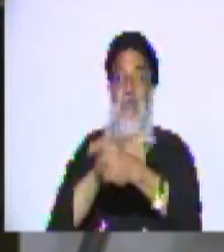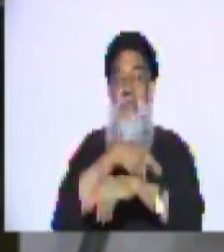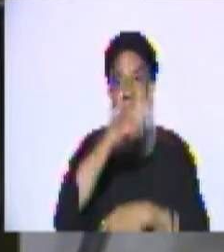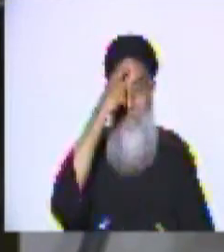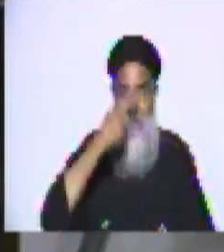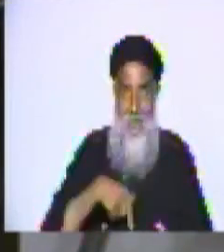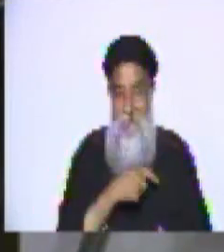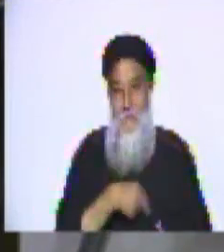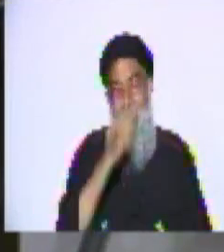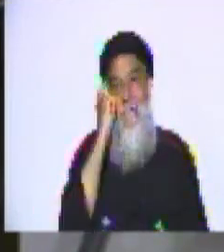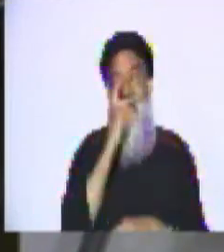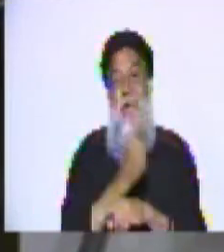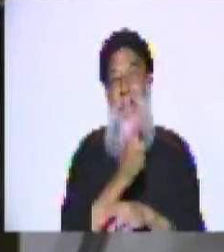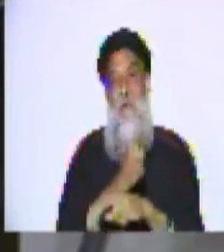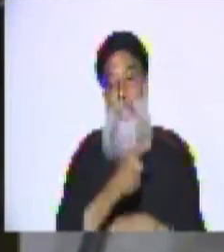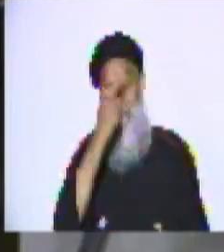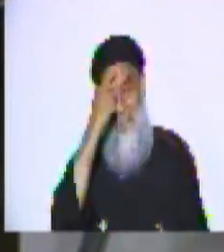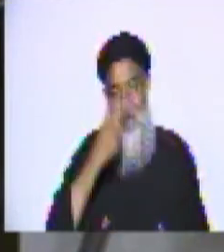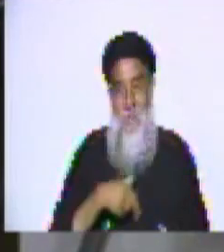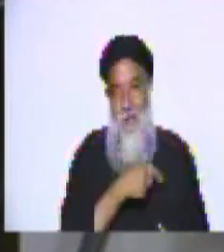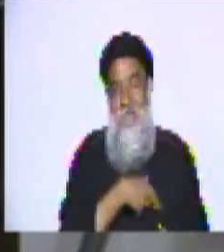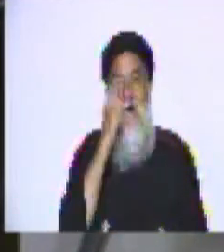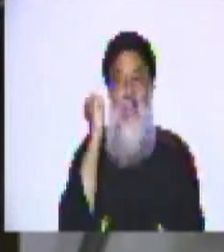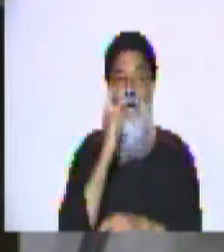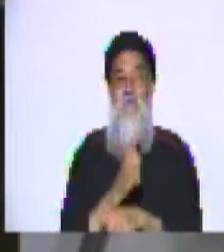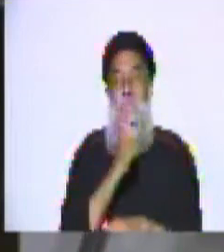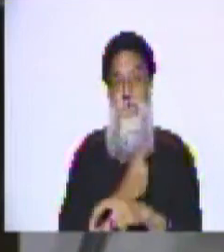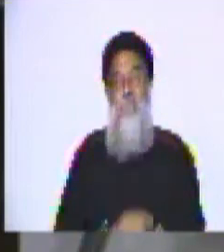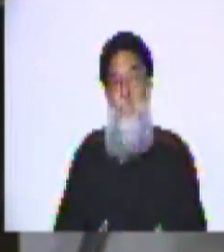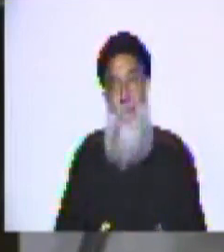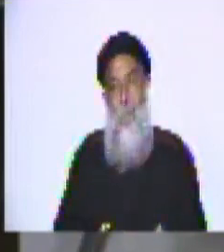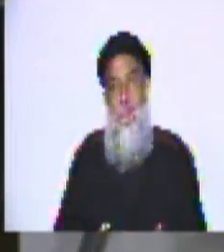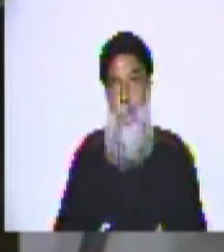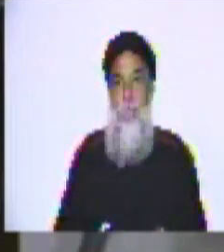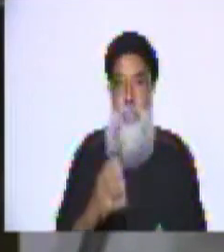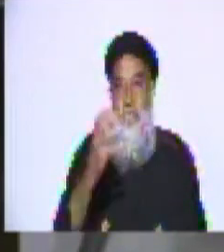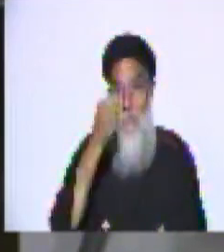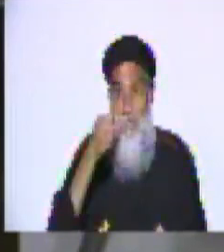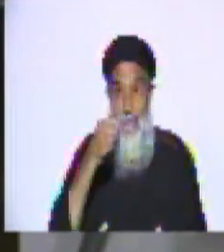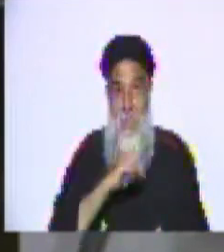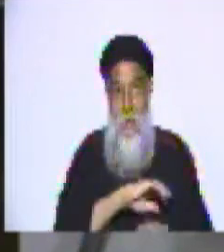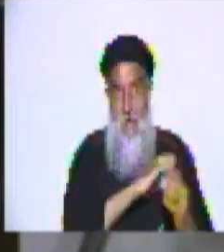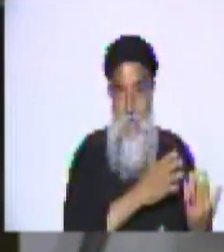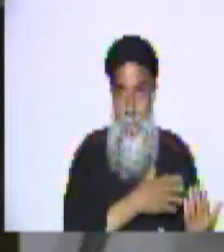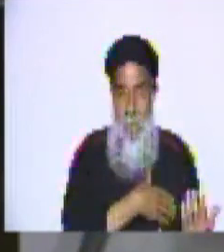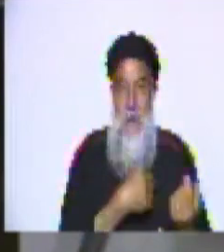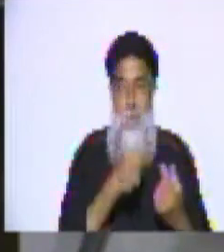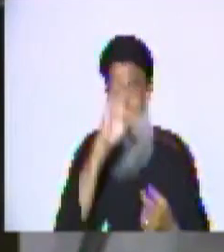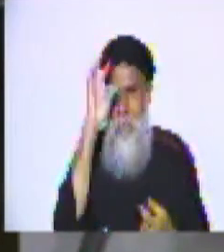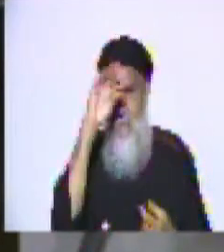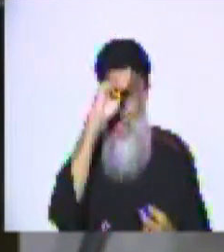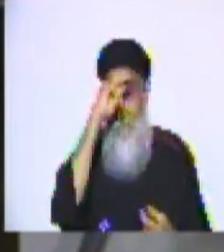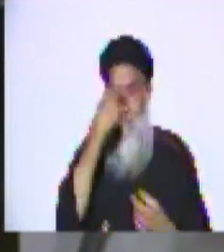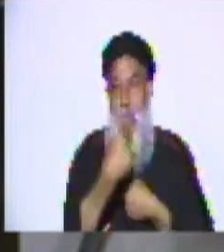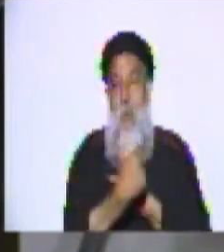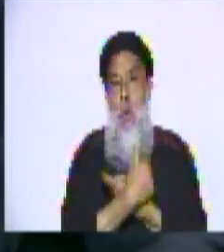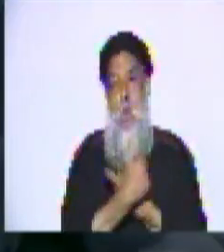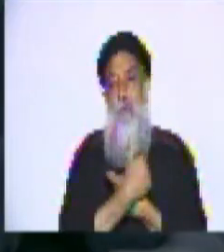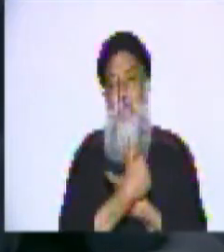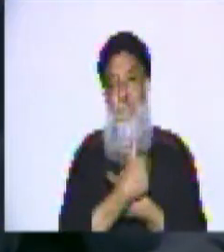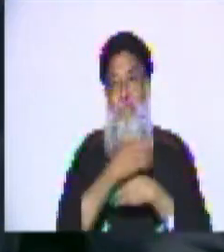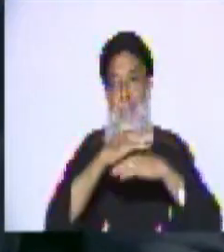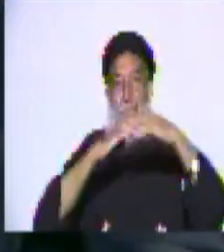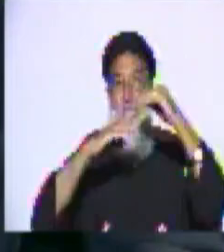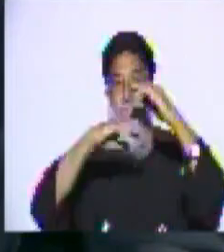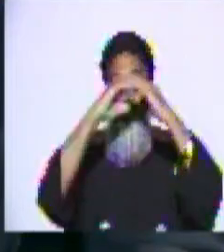رسولية. عشان كده أقول على الكنيسة رسولية. أيوة طبعا. يعني مستلمة الإيمان من الآباء الرسل. طبعا. أو مؤسسة